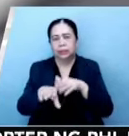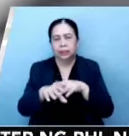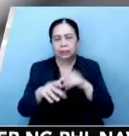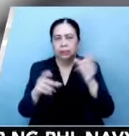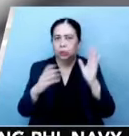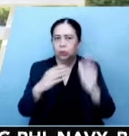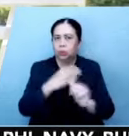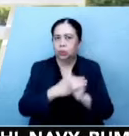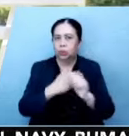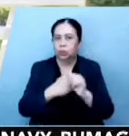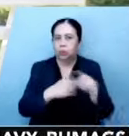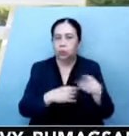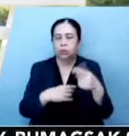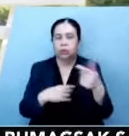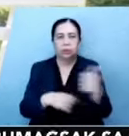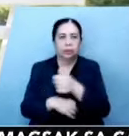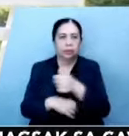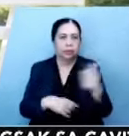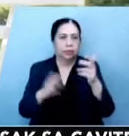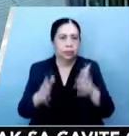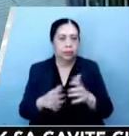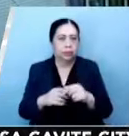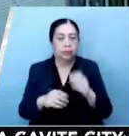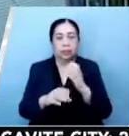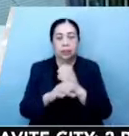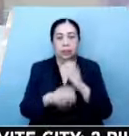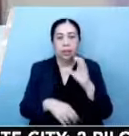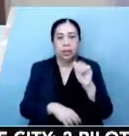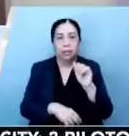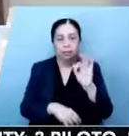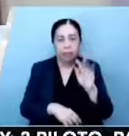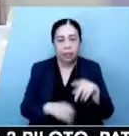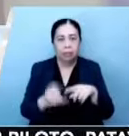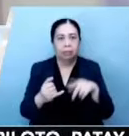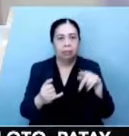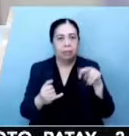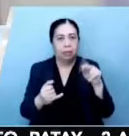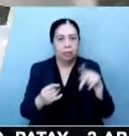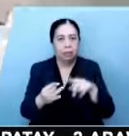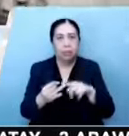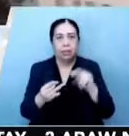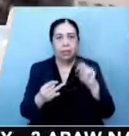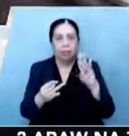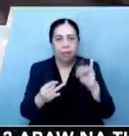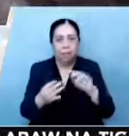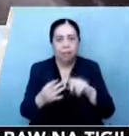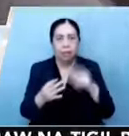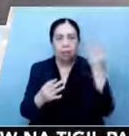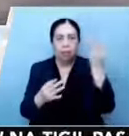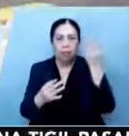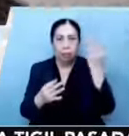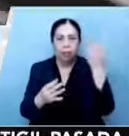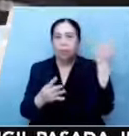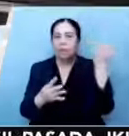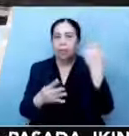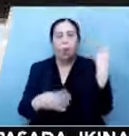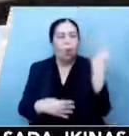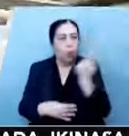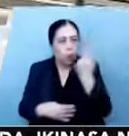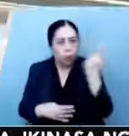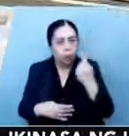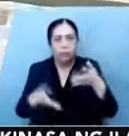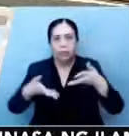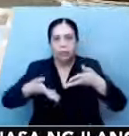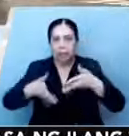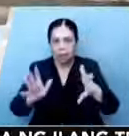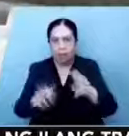mga motorista. Ang mga sasakyan ng AFP, PNP, NBI, mga ambulansya at emergency vehicles lang ang otorisadong gumamit